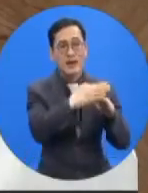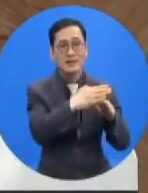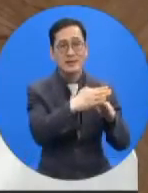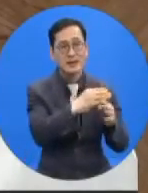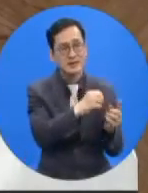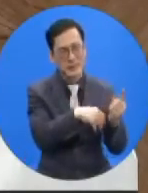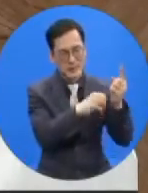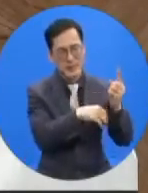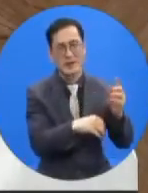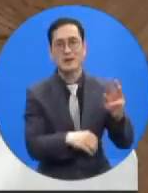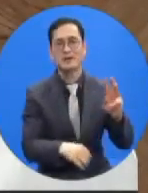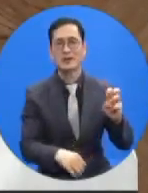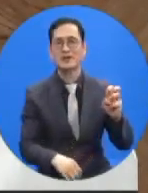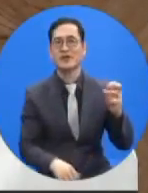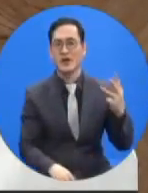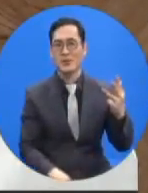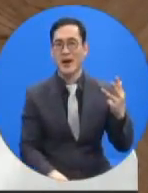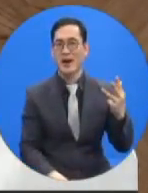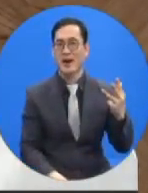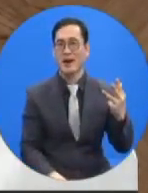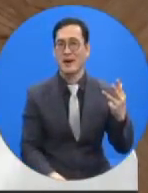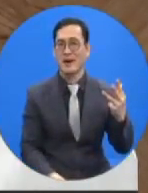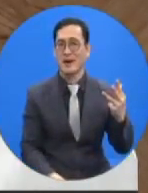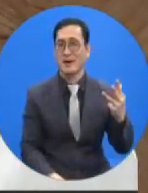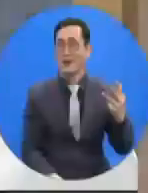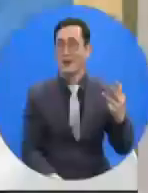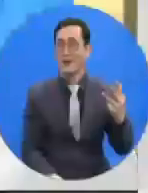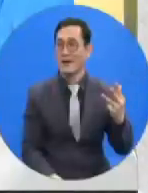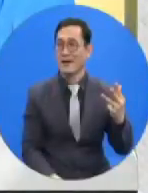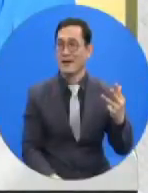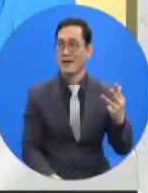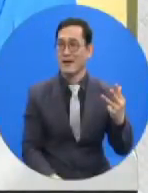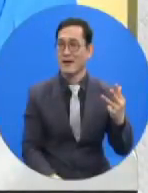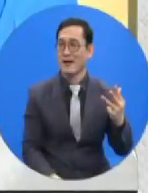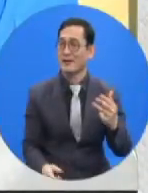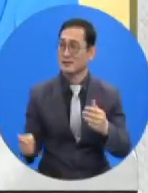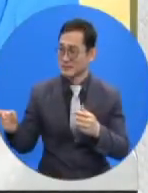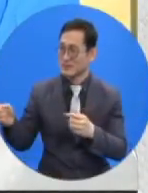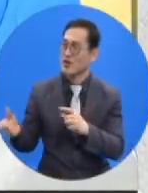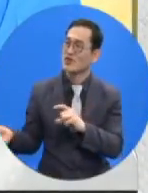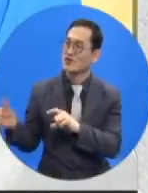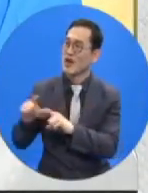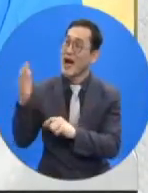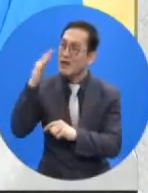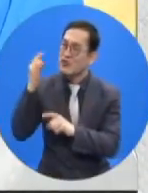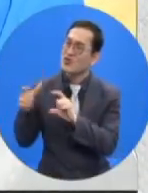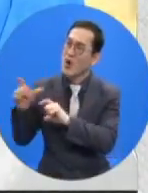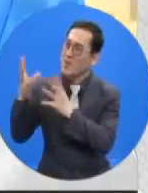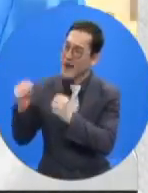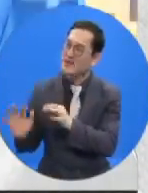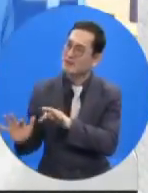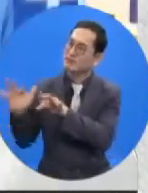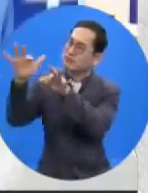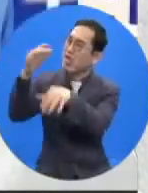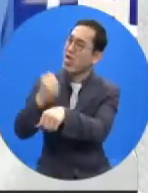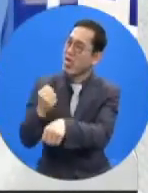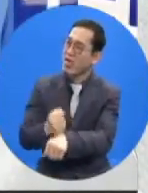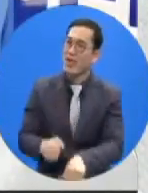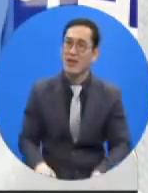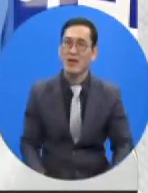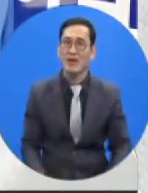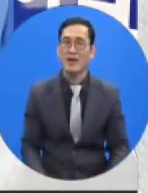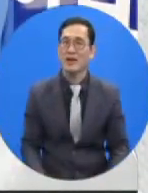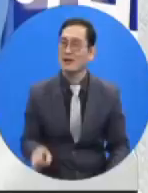하는데 실제로 우리가 더 많이 쏘고 있습니다. 여기까지만 말씀드릴게요. 더 하고 싶은 얘기가 있어요. 여기까지만